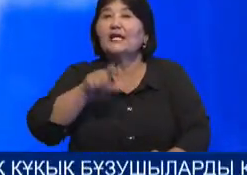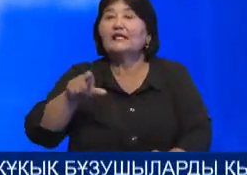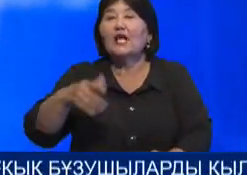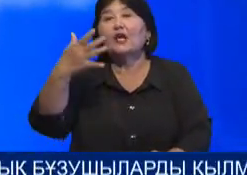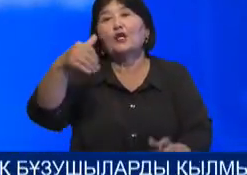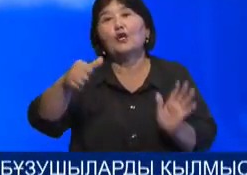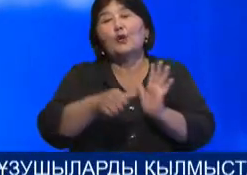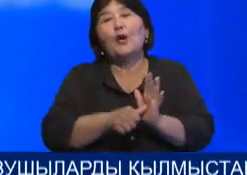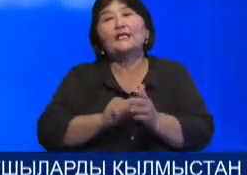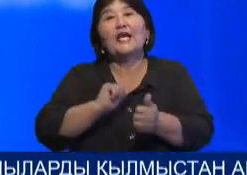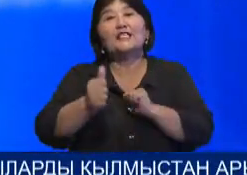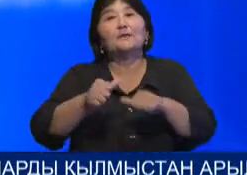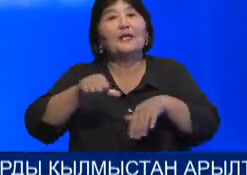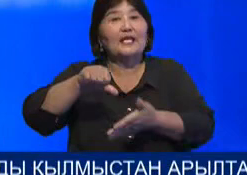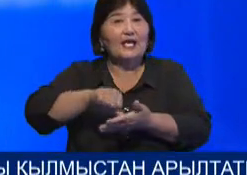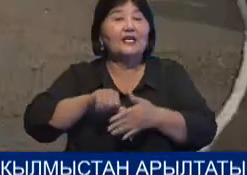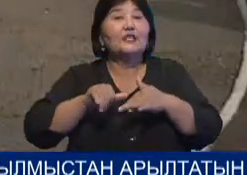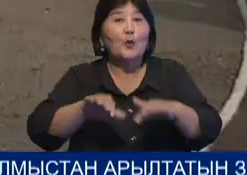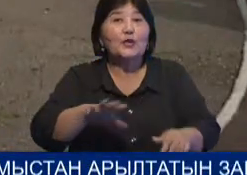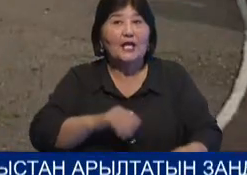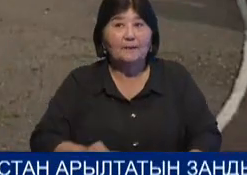қызметкерлерінің 56-шы спартакиадасы өтті.